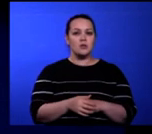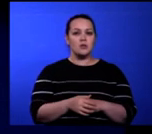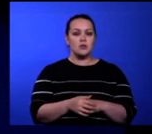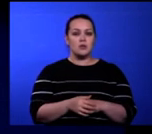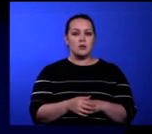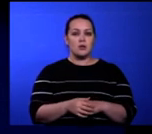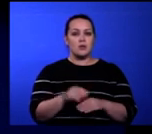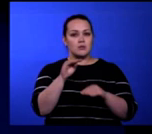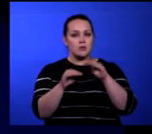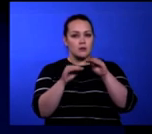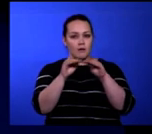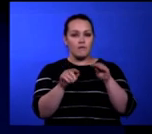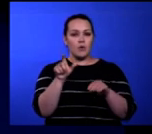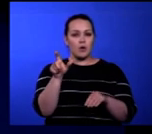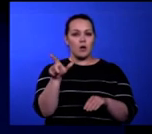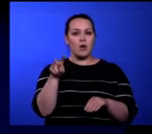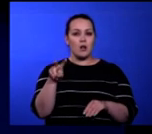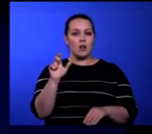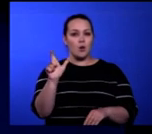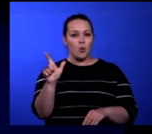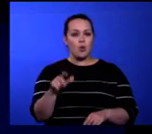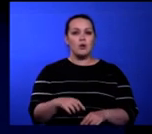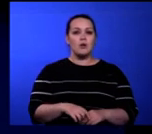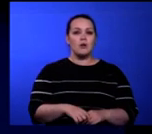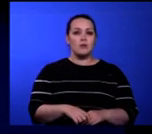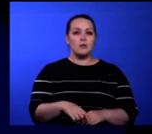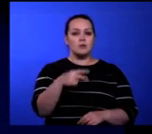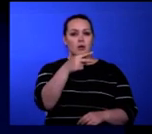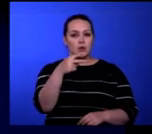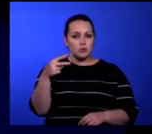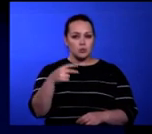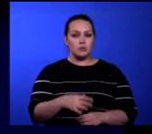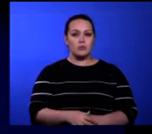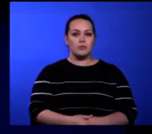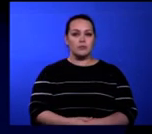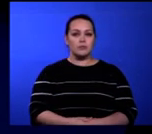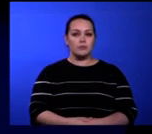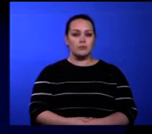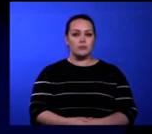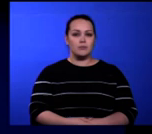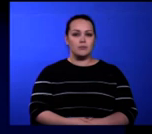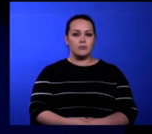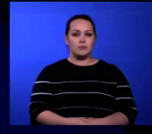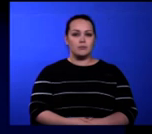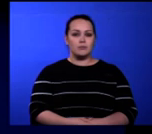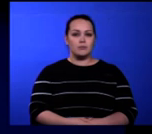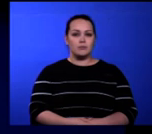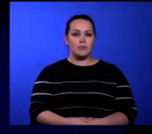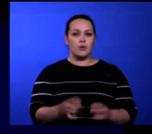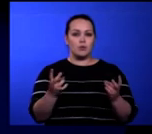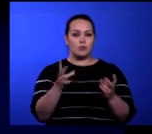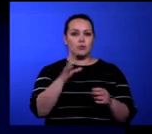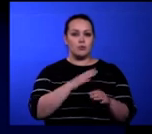составное глагольное сказуемое. Оно разбирается только вместе. Также вам нужно было